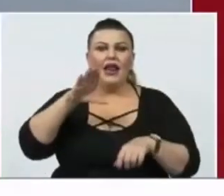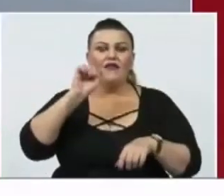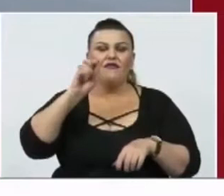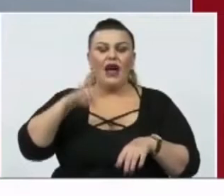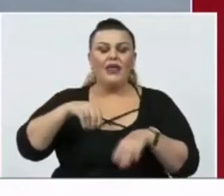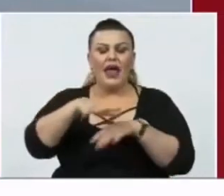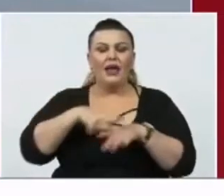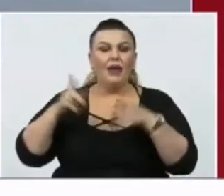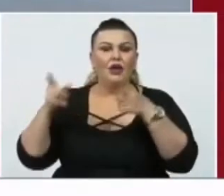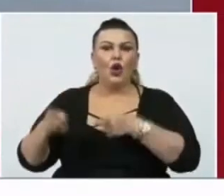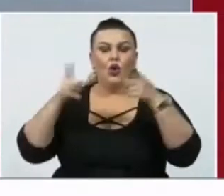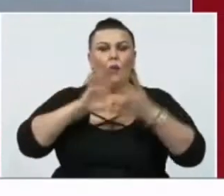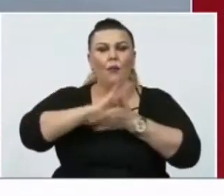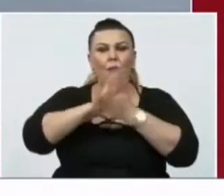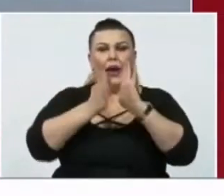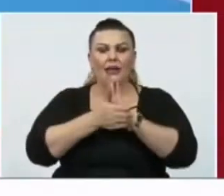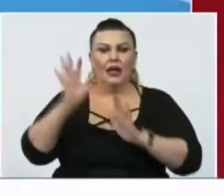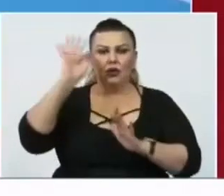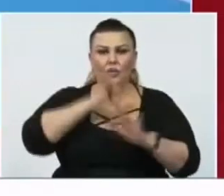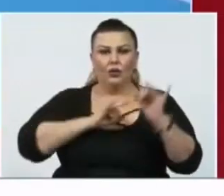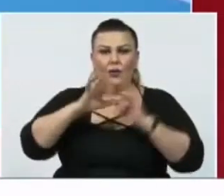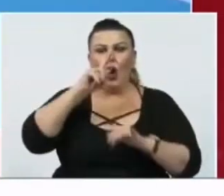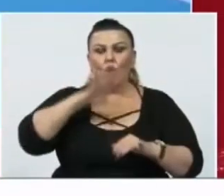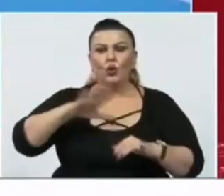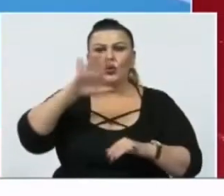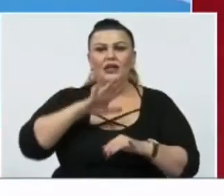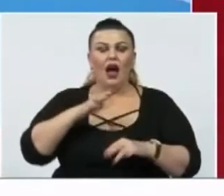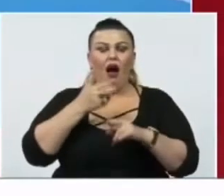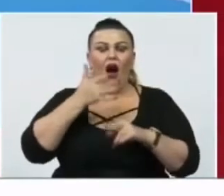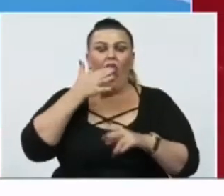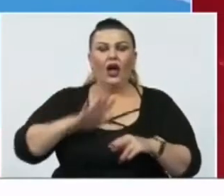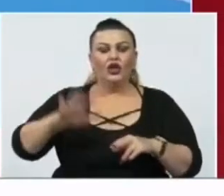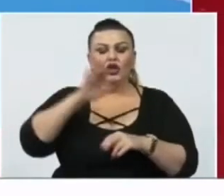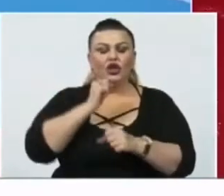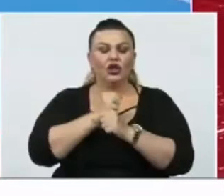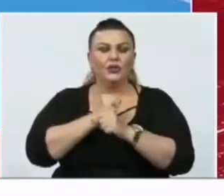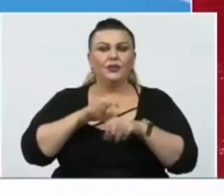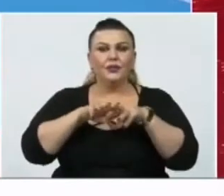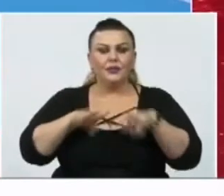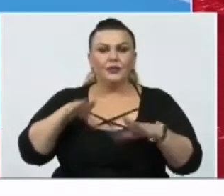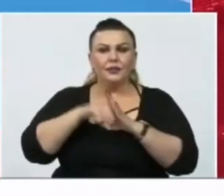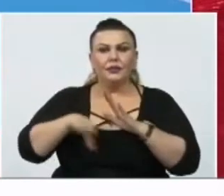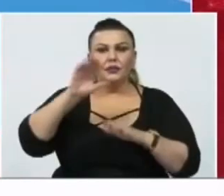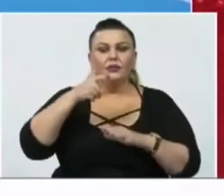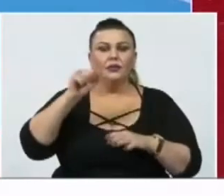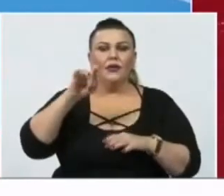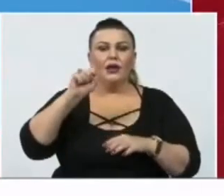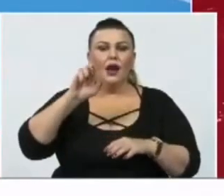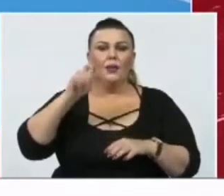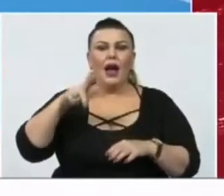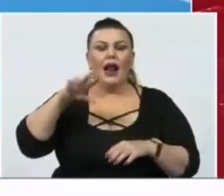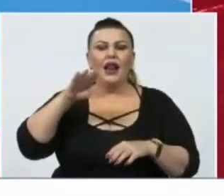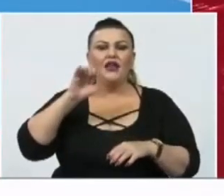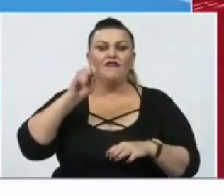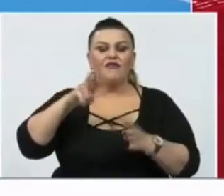ermənilərin köçürülməsi məsələsinə toxundu. Rusya Xarici İşlər Nazirliyinin sözçüsü qeyd etdi ki, biz defakto olaraq Qarabağ rəhbərliyinin Livanı